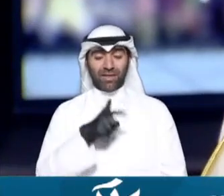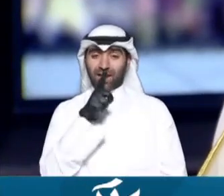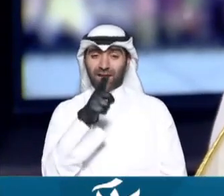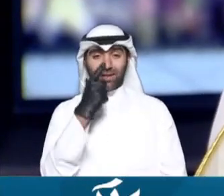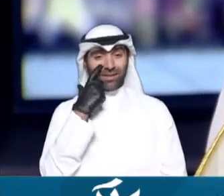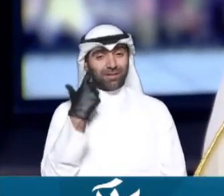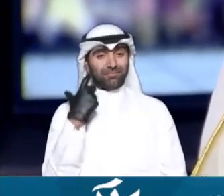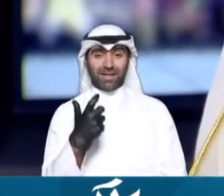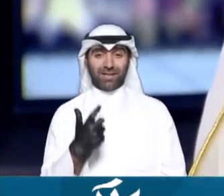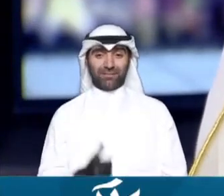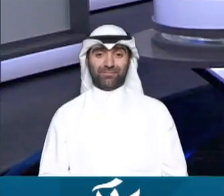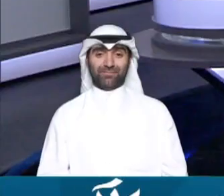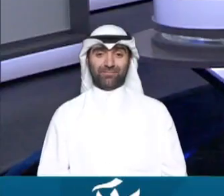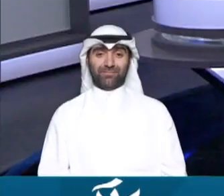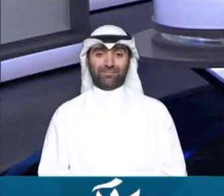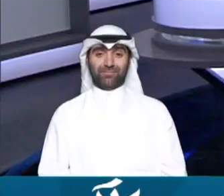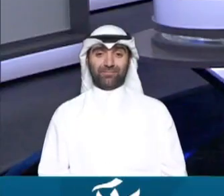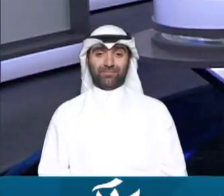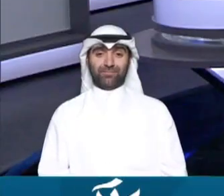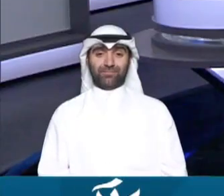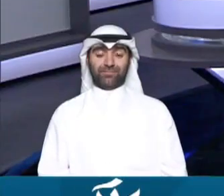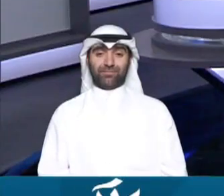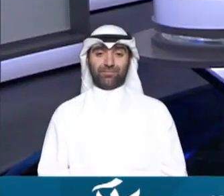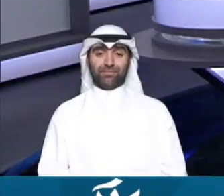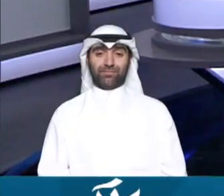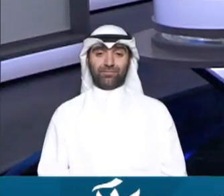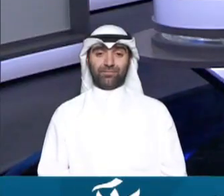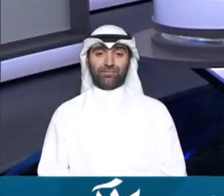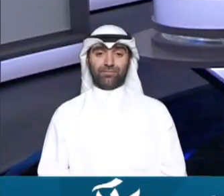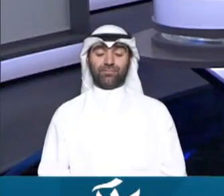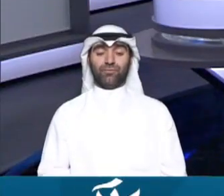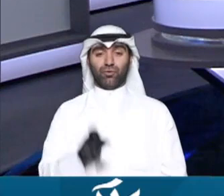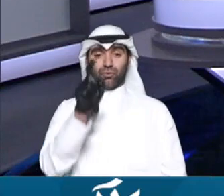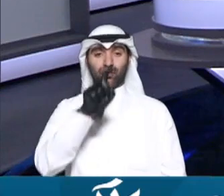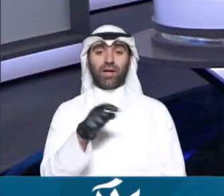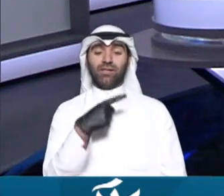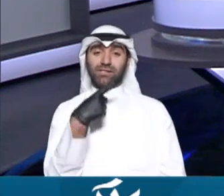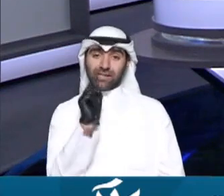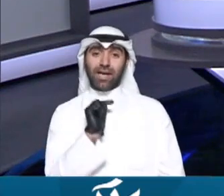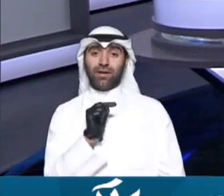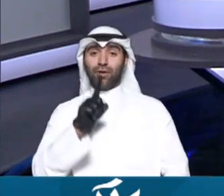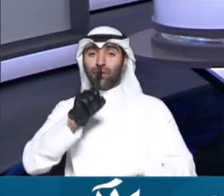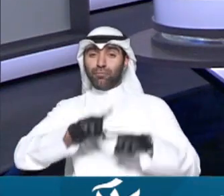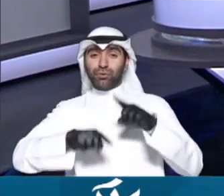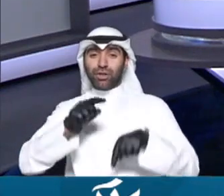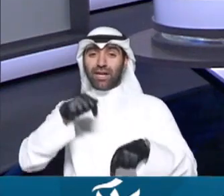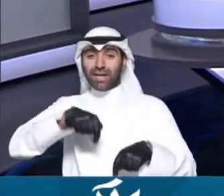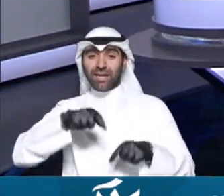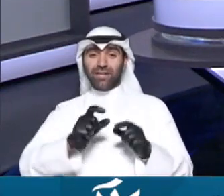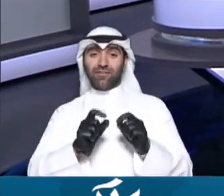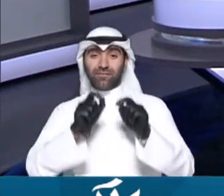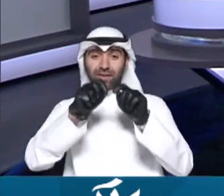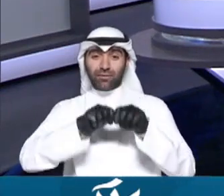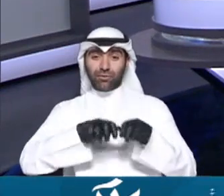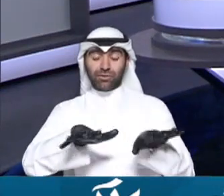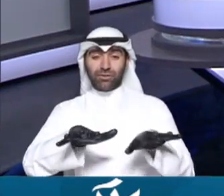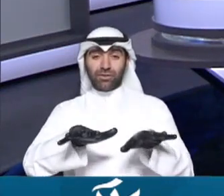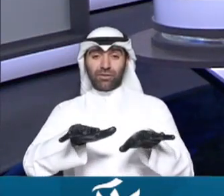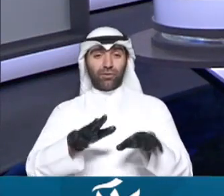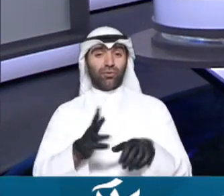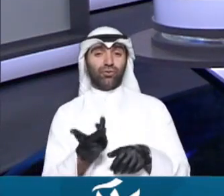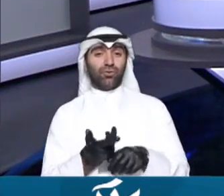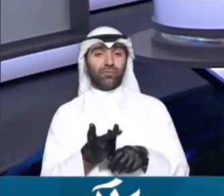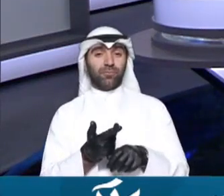نعم. شيخ طال عمرك يعني الأزمات يعني تستخرج ما في جعبة الإنسان من عناصر إيجابية ومعادن. يعني تحدثنا عن